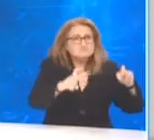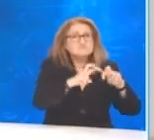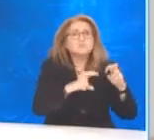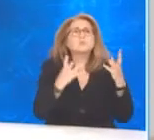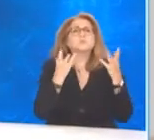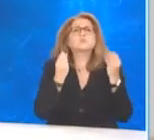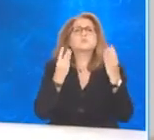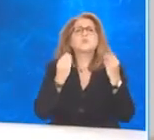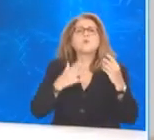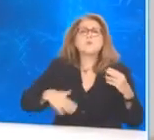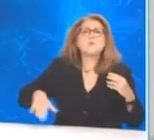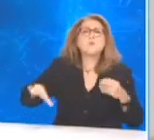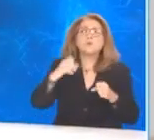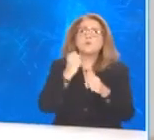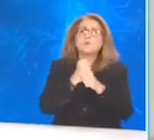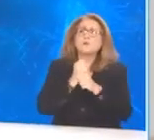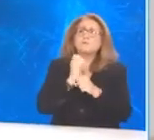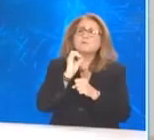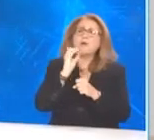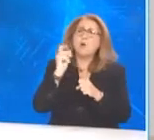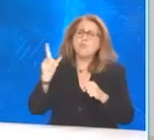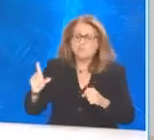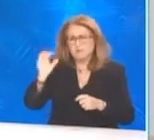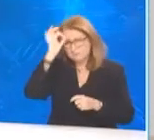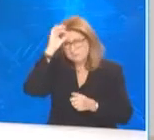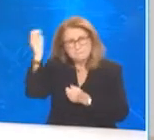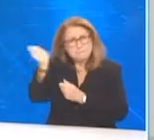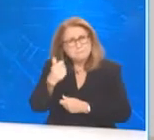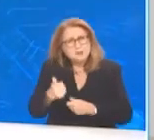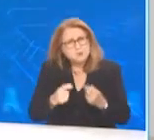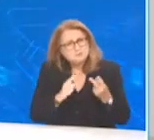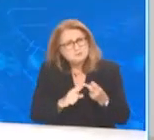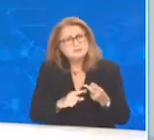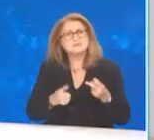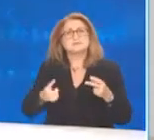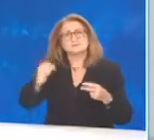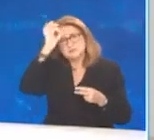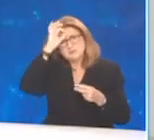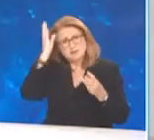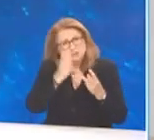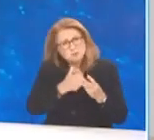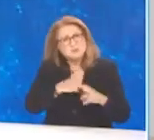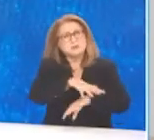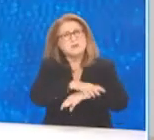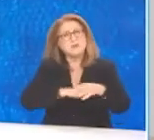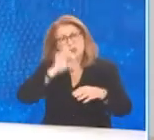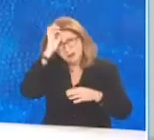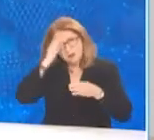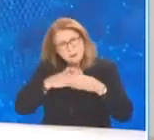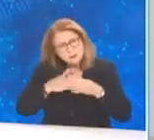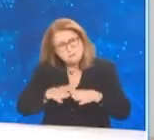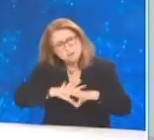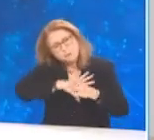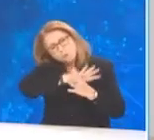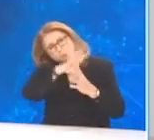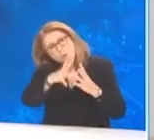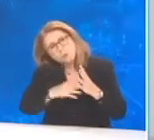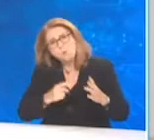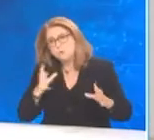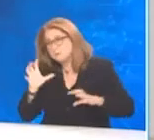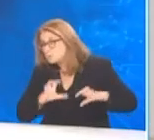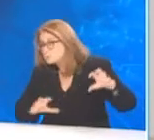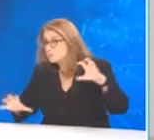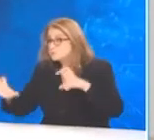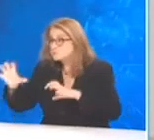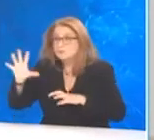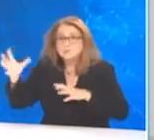προσπάθεια και από τα παιδιά του ΕΟΔΗ και του πυροσβεστικού σώματος και της ΕΛΑΣ και του λιμενικού σώματος που έχουν αναλάβει το δύσκολο έργο της